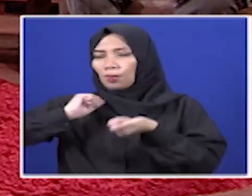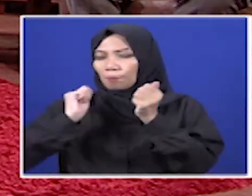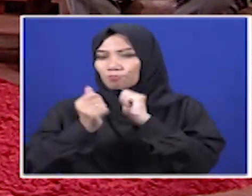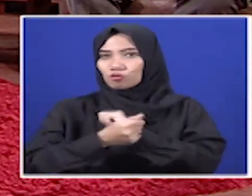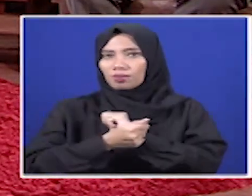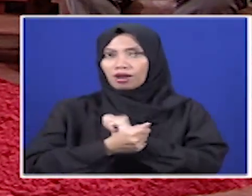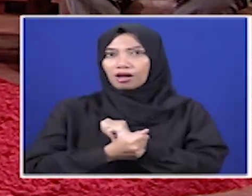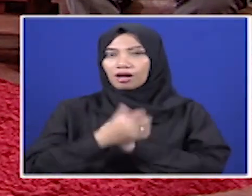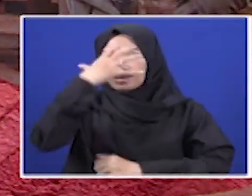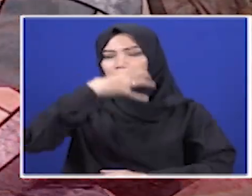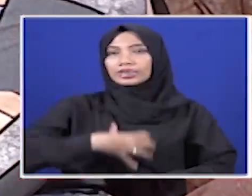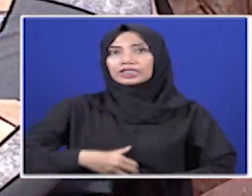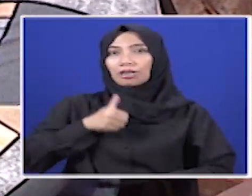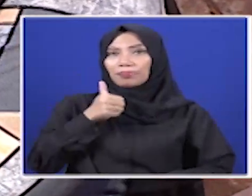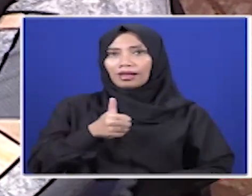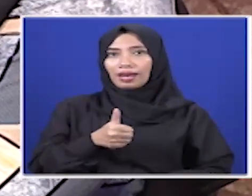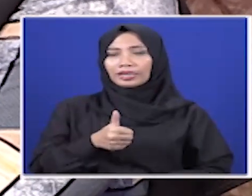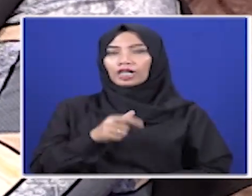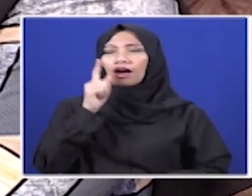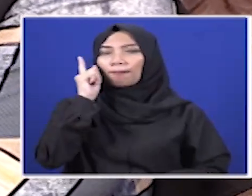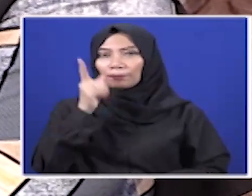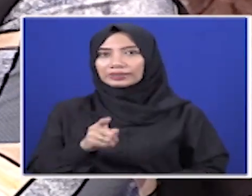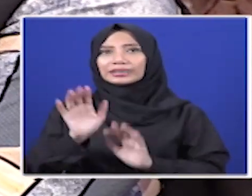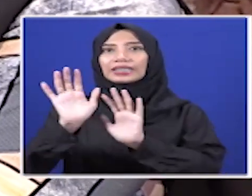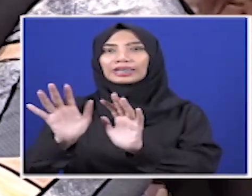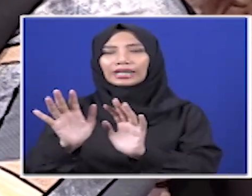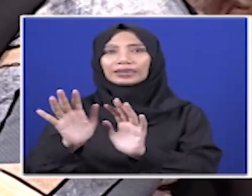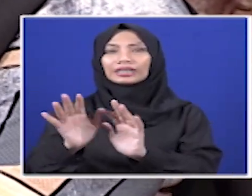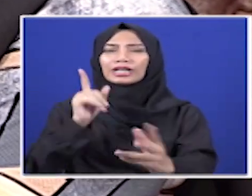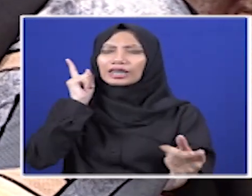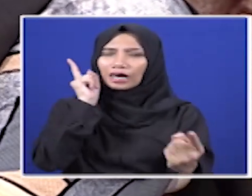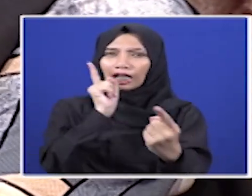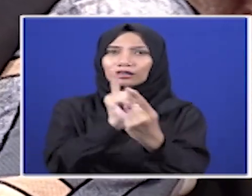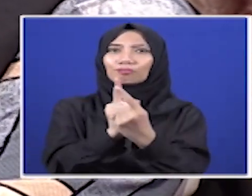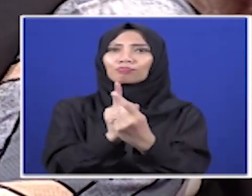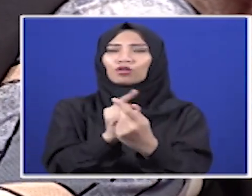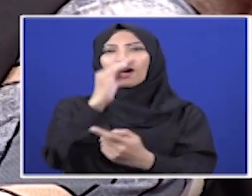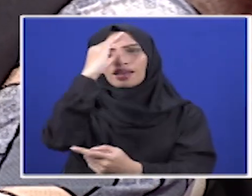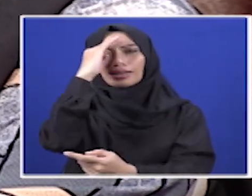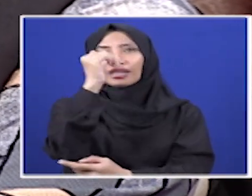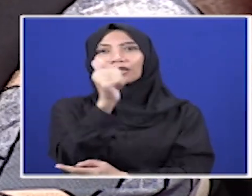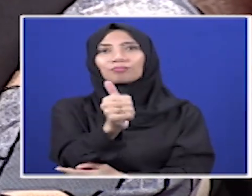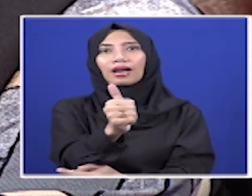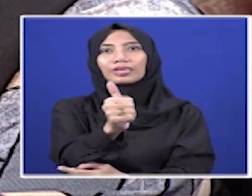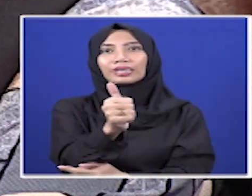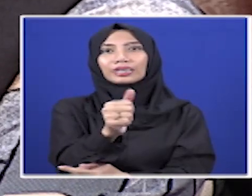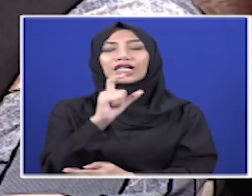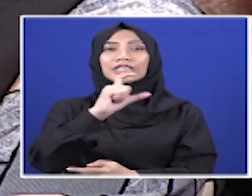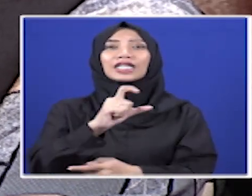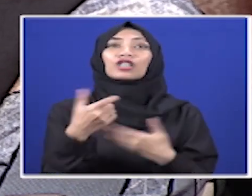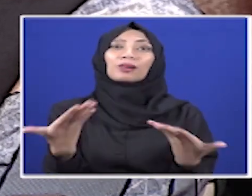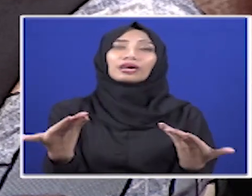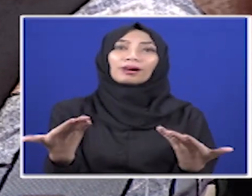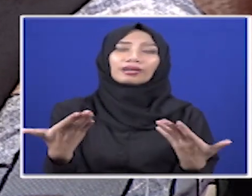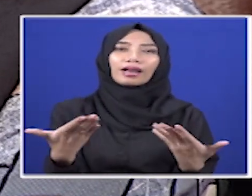ada beberapa kesalahan maka kembalilah kepada jalan-jalan Allah bertobatlah kepada Allah maka Allah akan menerima tobat maka Yakinlah bahwa judul